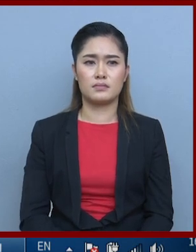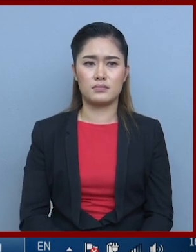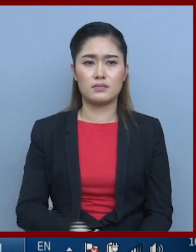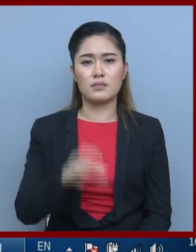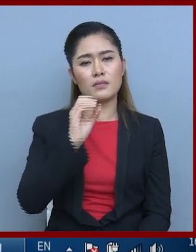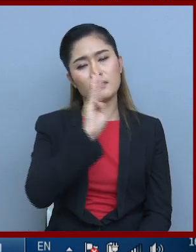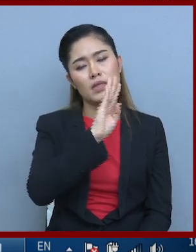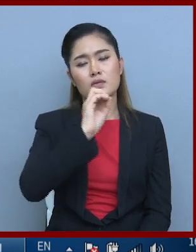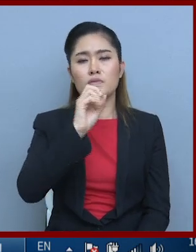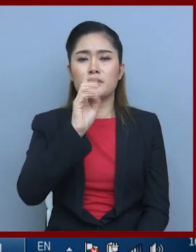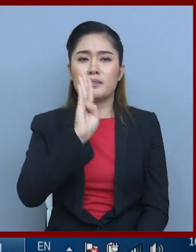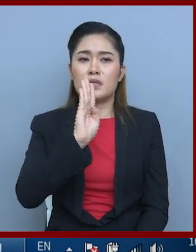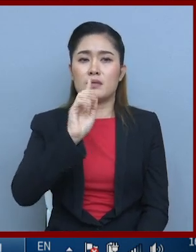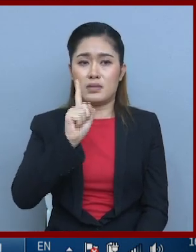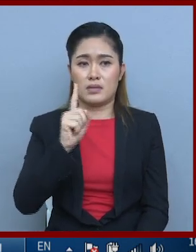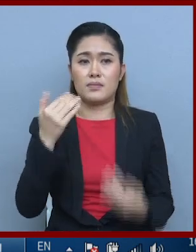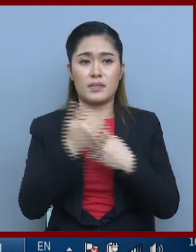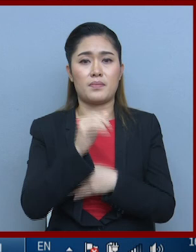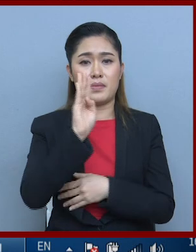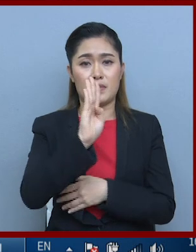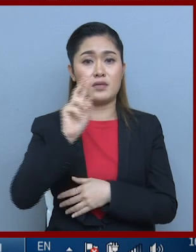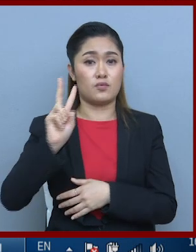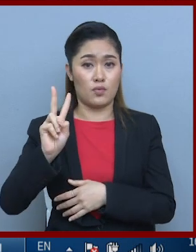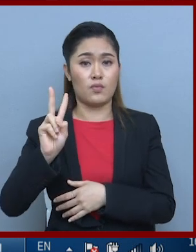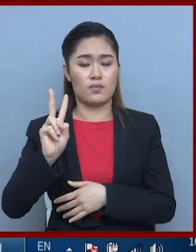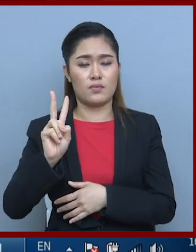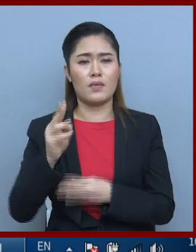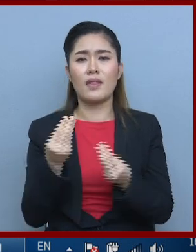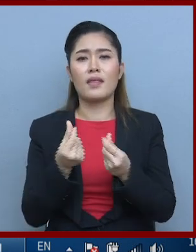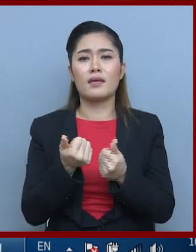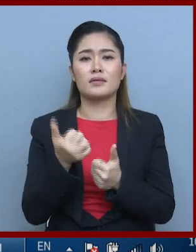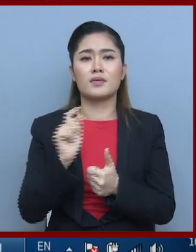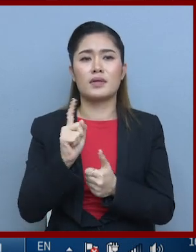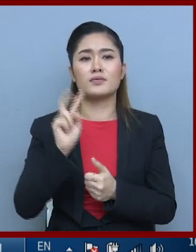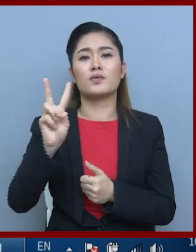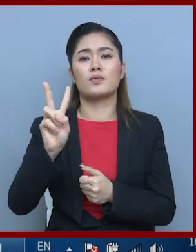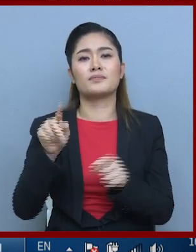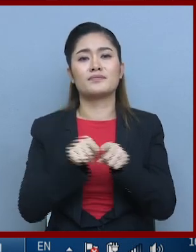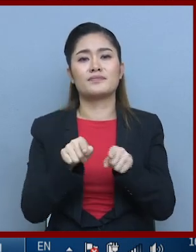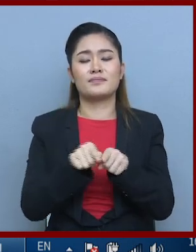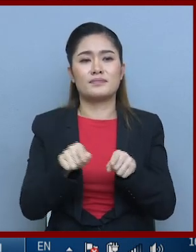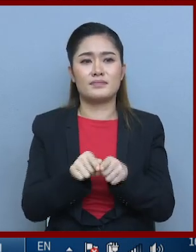B0 B1 ตอนนี้ก็เป็น B2 อันนี้ก็เป็นเลขอะไรเหมือนกันเลข2เหมือน